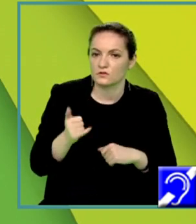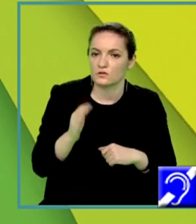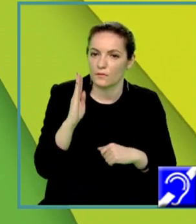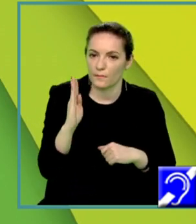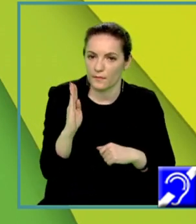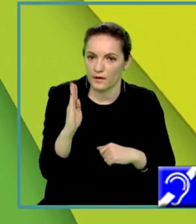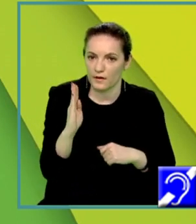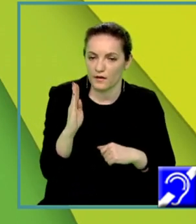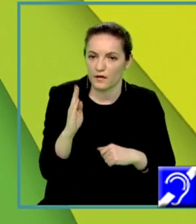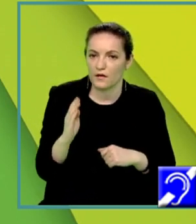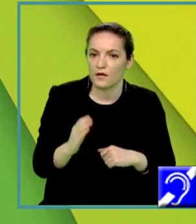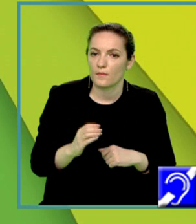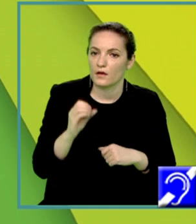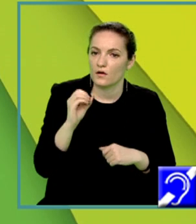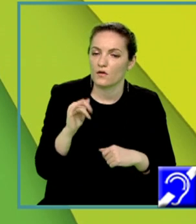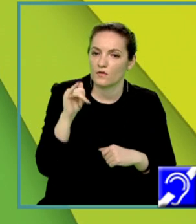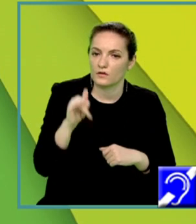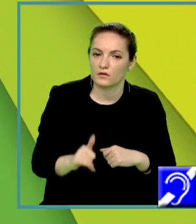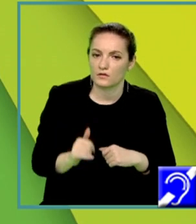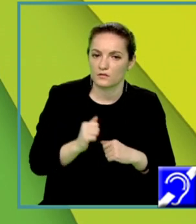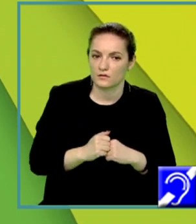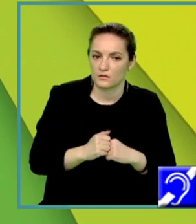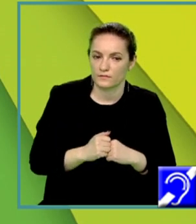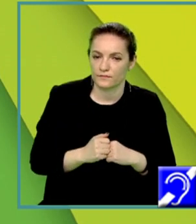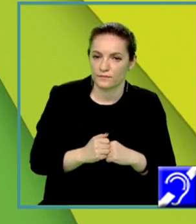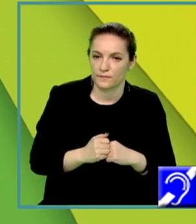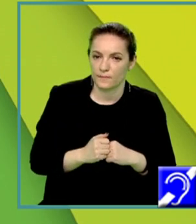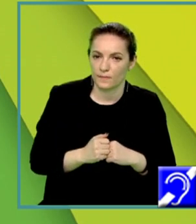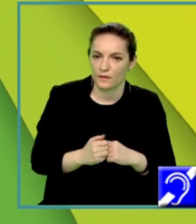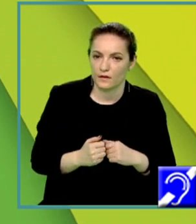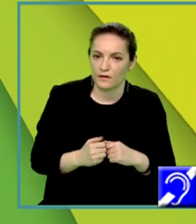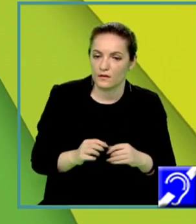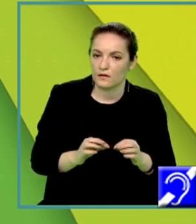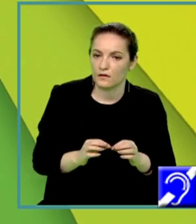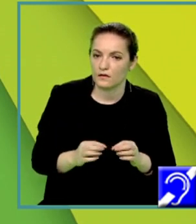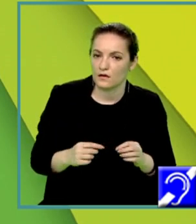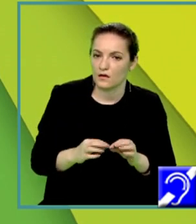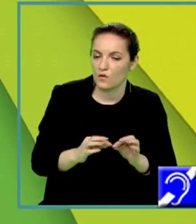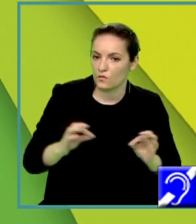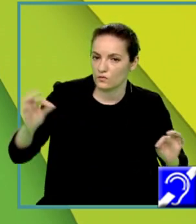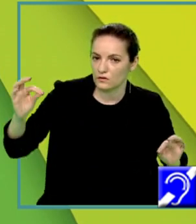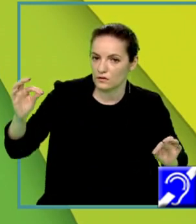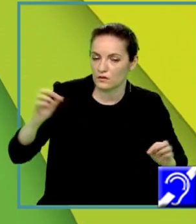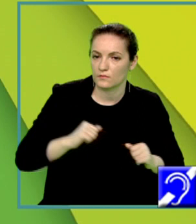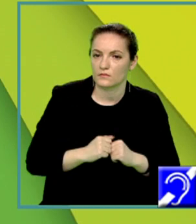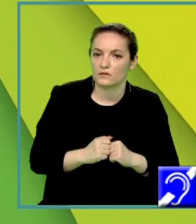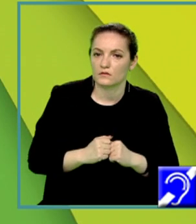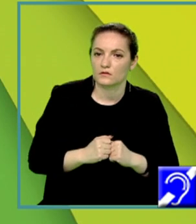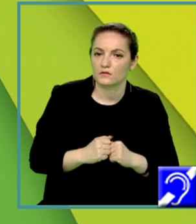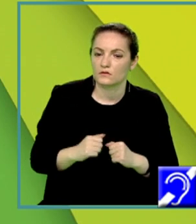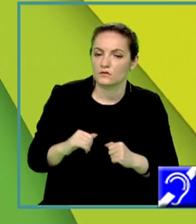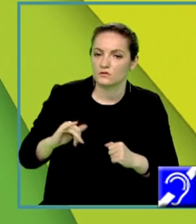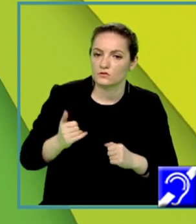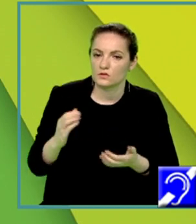se află pe axa OY, apoi vom uni cele două puncte, A și B, și vom prelungi,